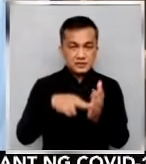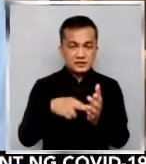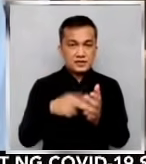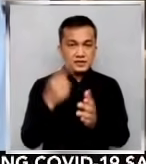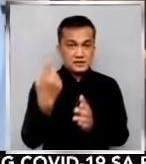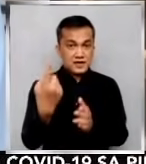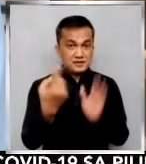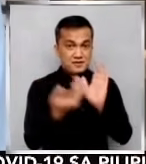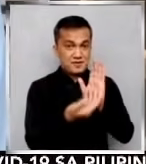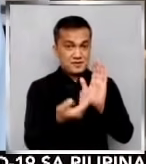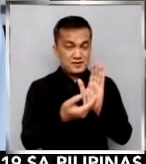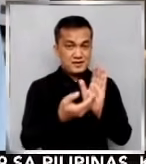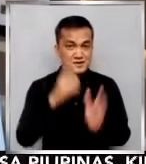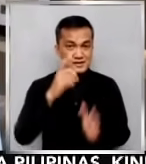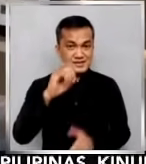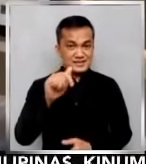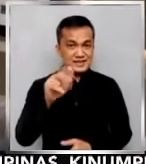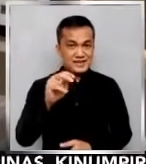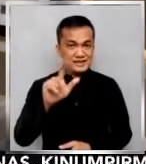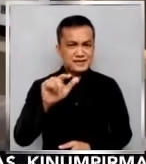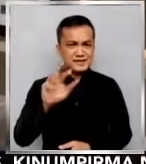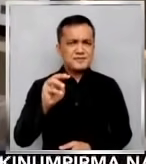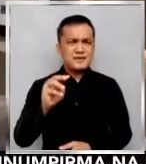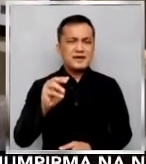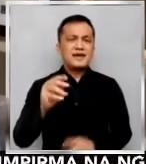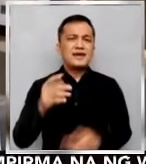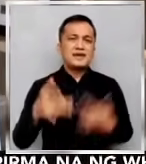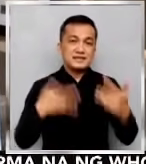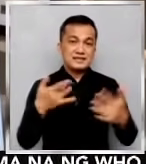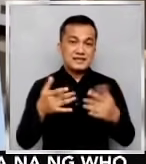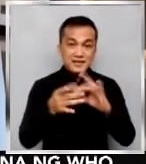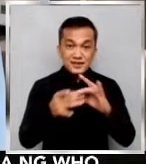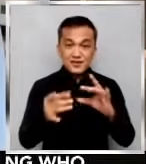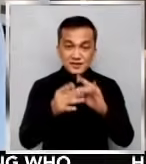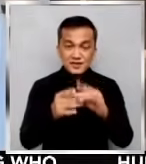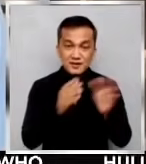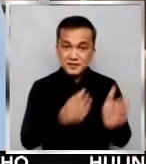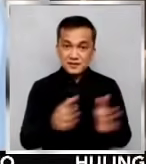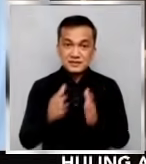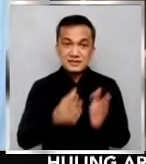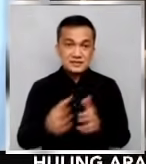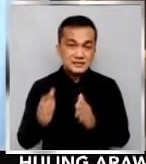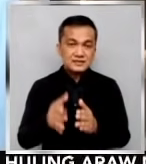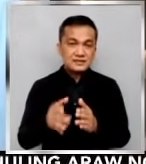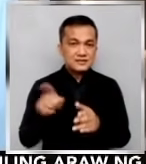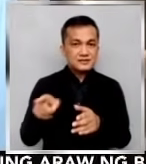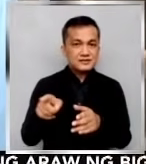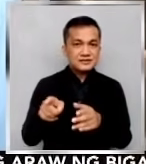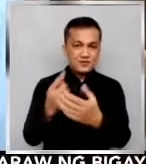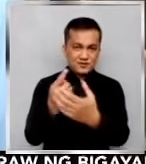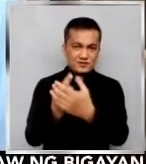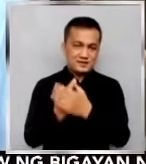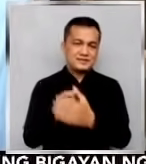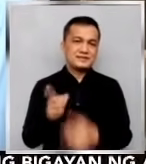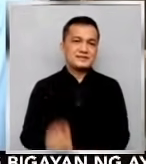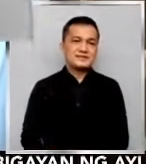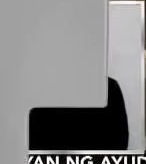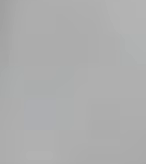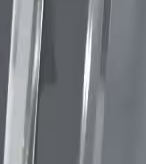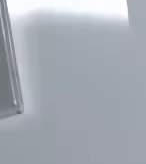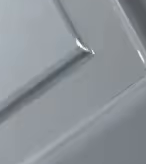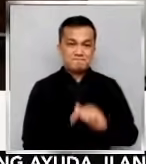Lim, excited nang ikunento ang mga paghahanda habang naka-quarantine muna. Yan ang chika ni Lars Santiago.